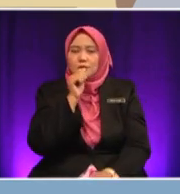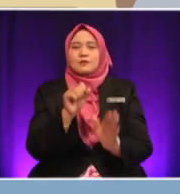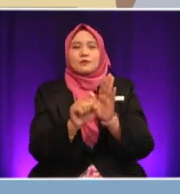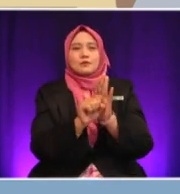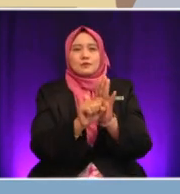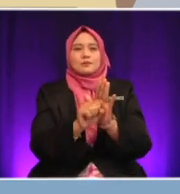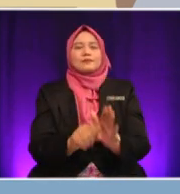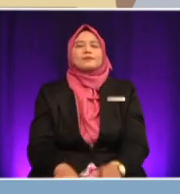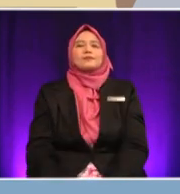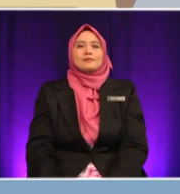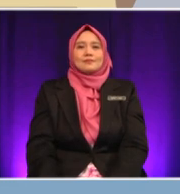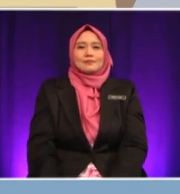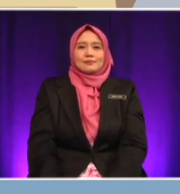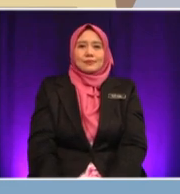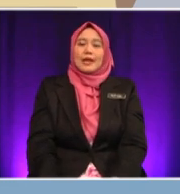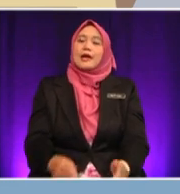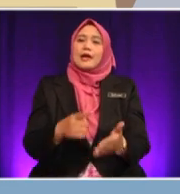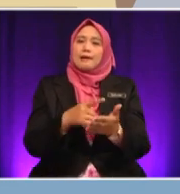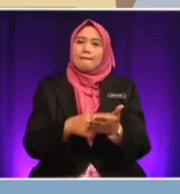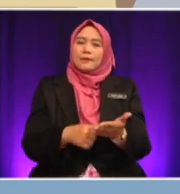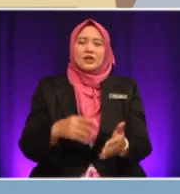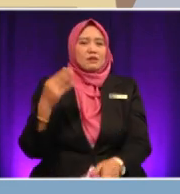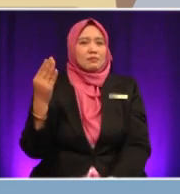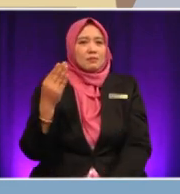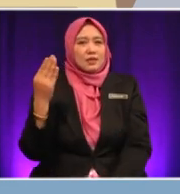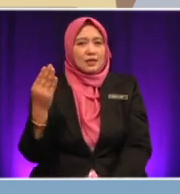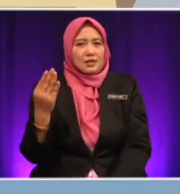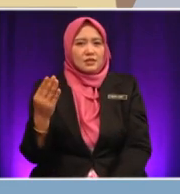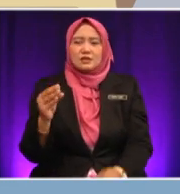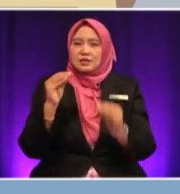aku betul yang biasa kalau kita buat nyasuli